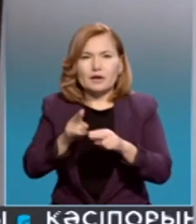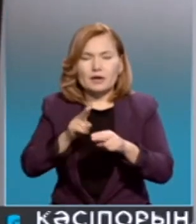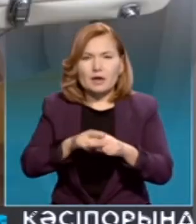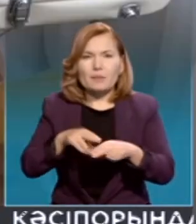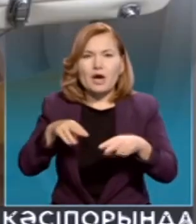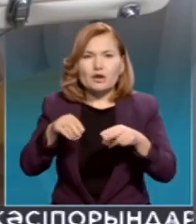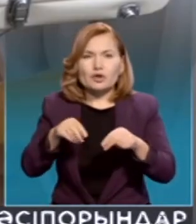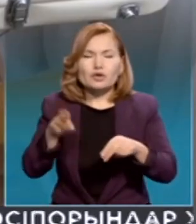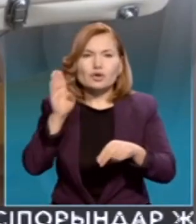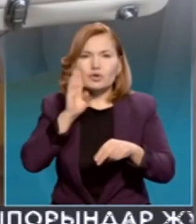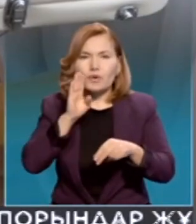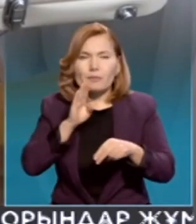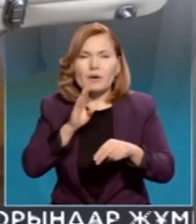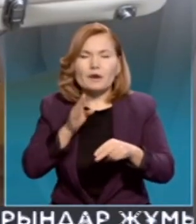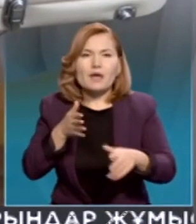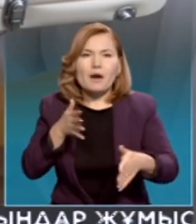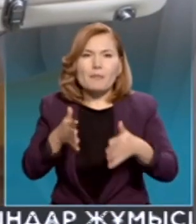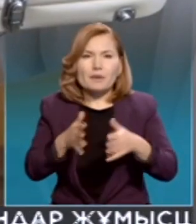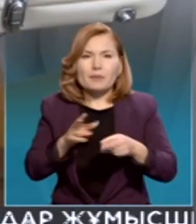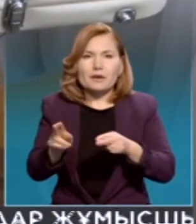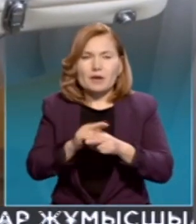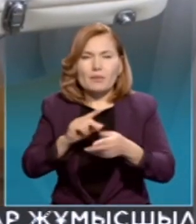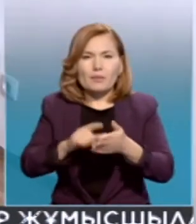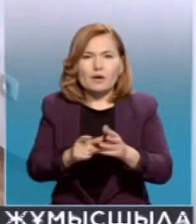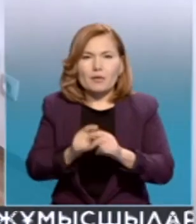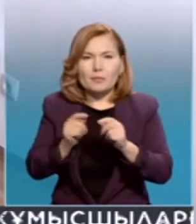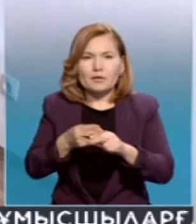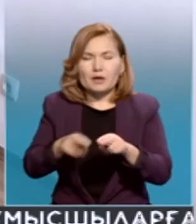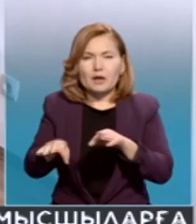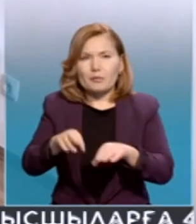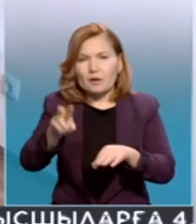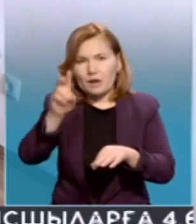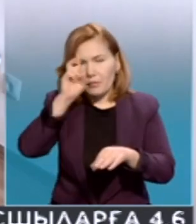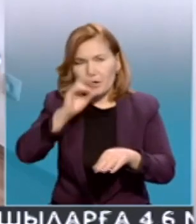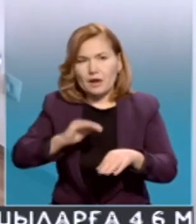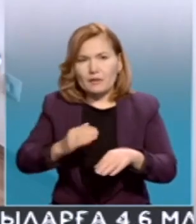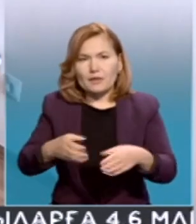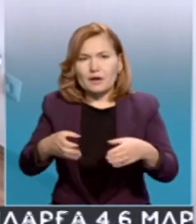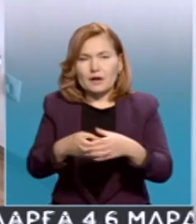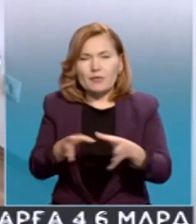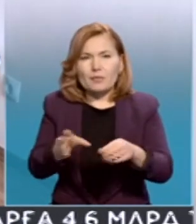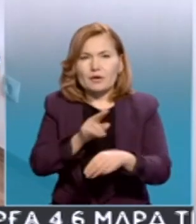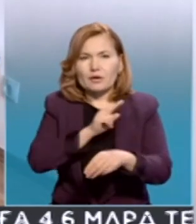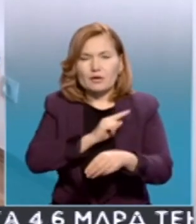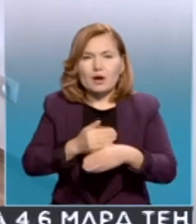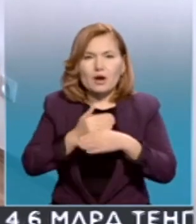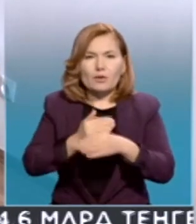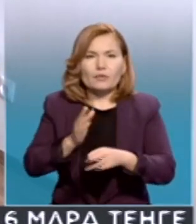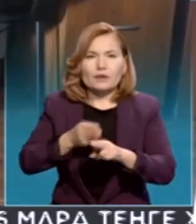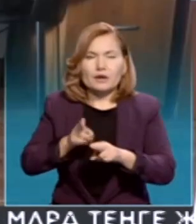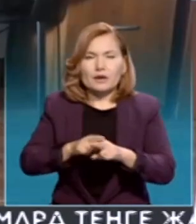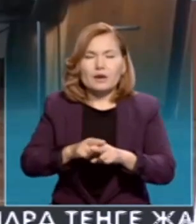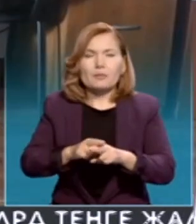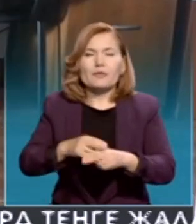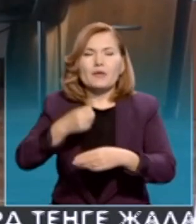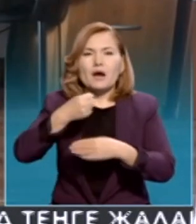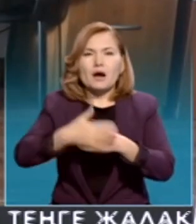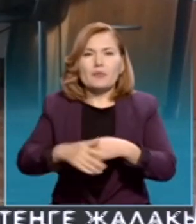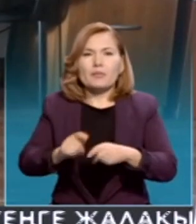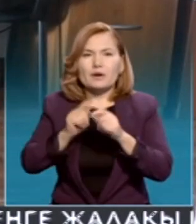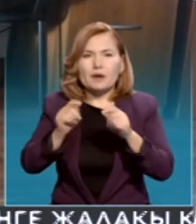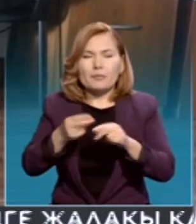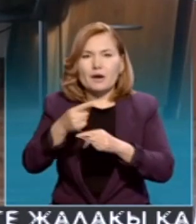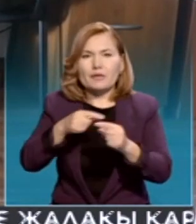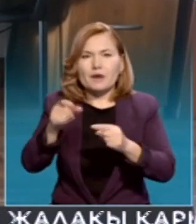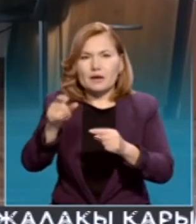сумен, батпақпен емдеу бөлмелерде ашылмақ. Жоба мемлекеттік жекеменшік әріптестік аясында жүзеге асты, яғни нысанды іске қосқан